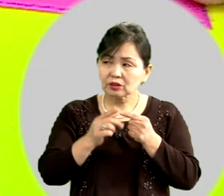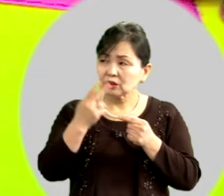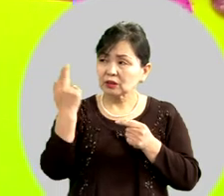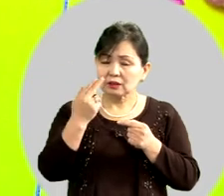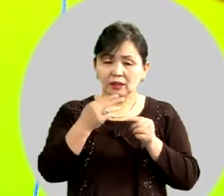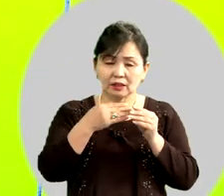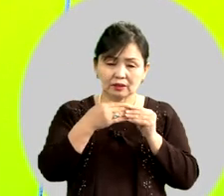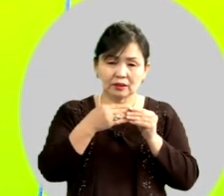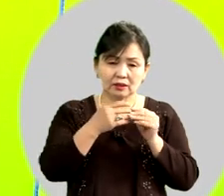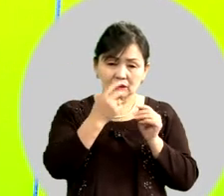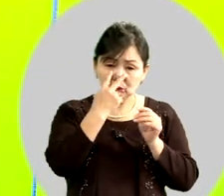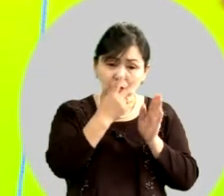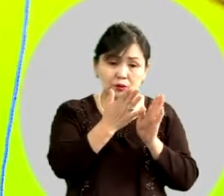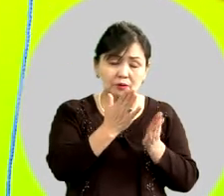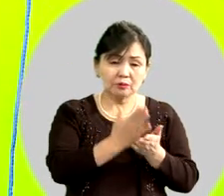ажиглаарай.